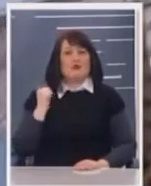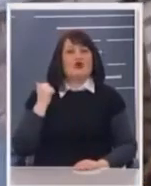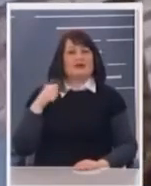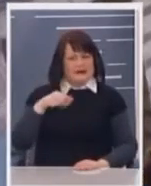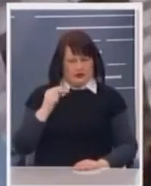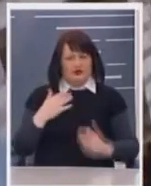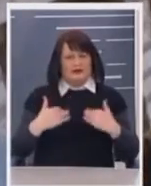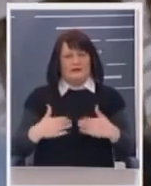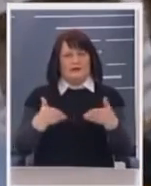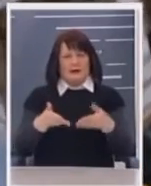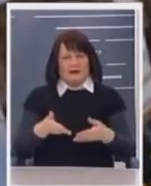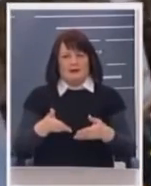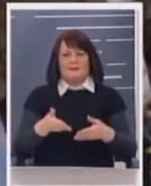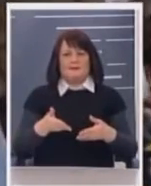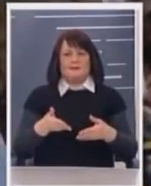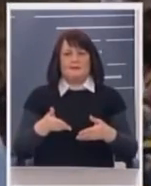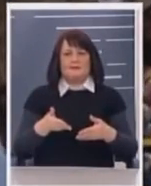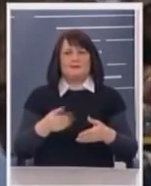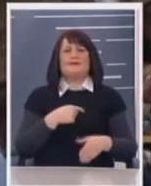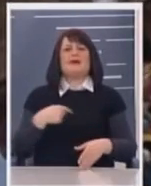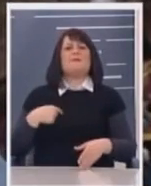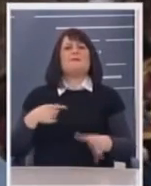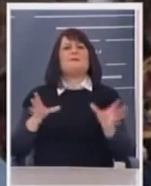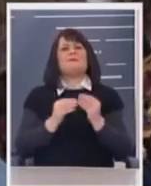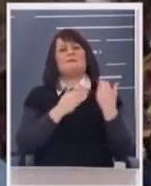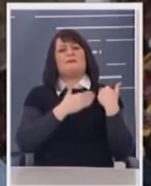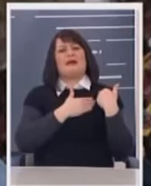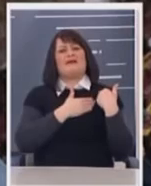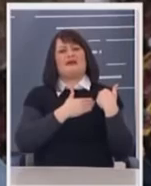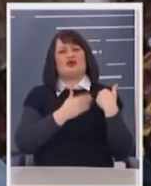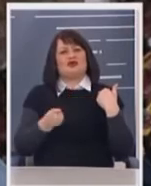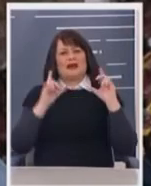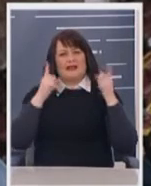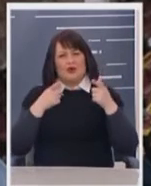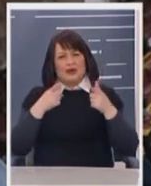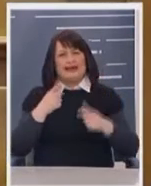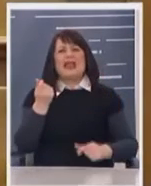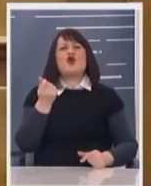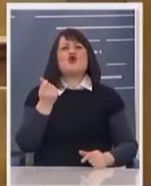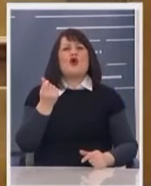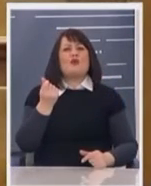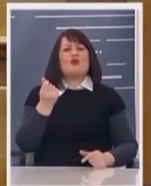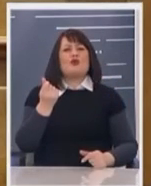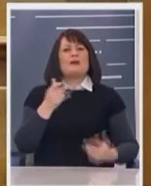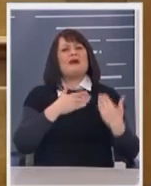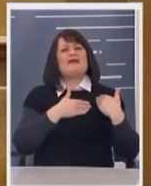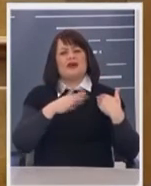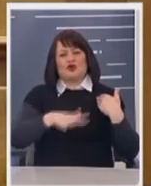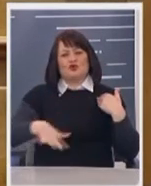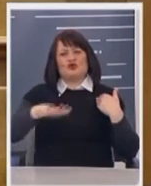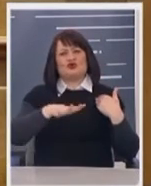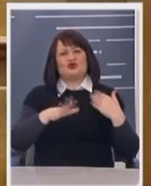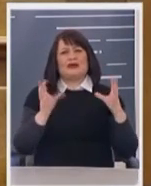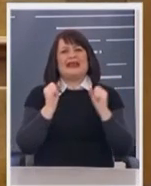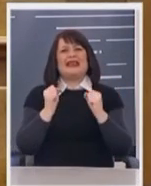Βουλή ο τομεάρχης υγείας της αξιωματικής αντιπολίτευσης, ο κ. Οικονόμου, μέσα